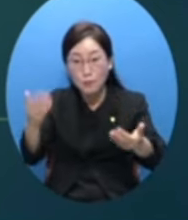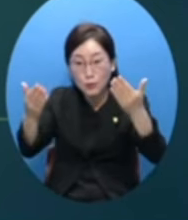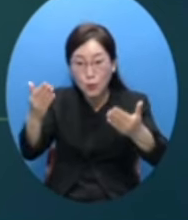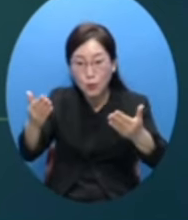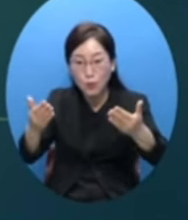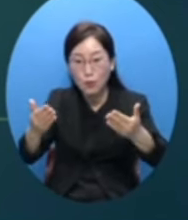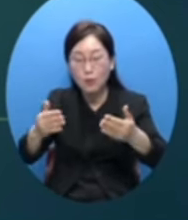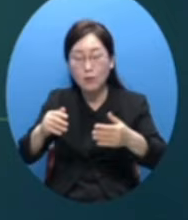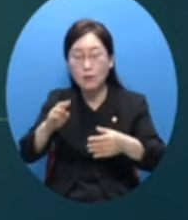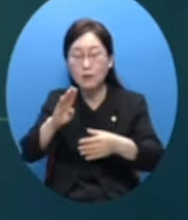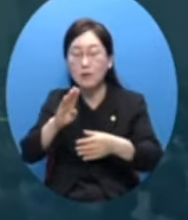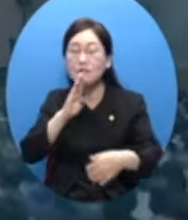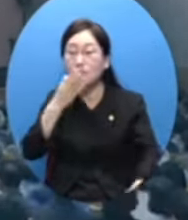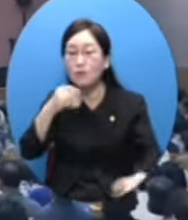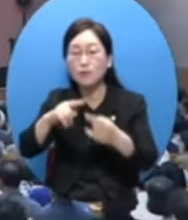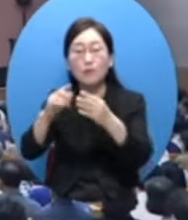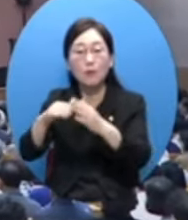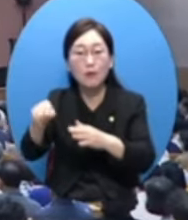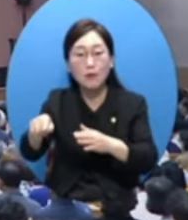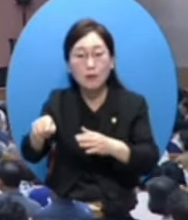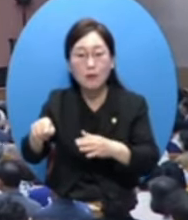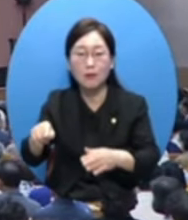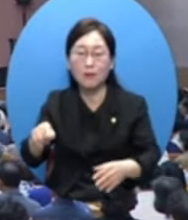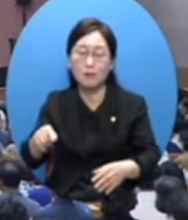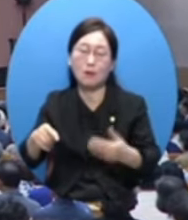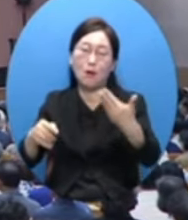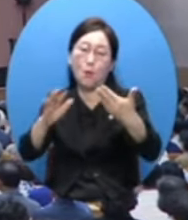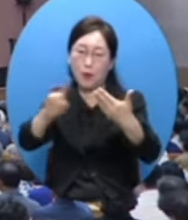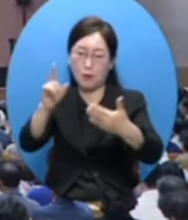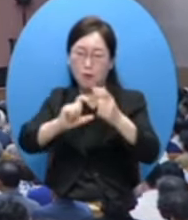2030년대가 되면 할렐루야